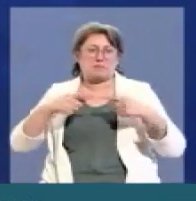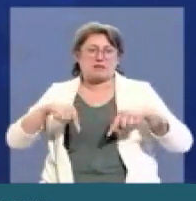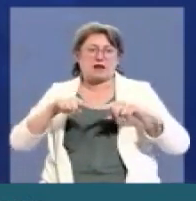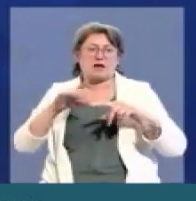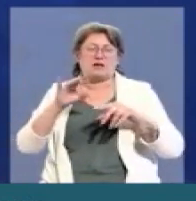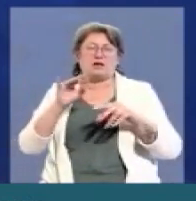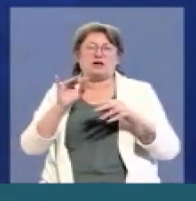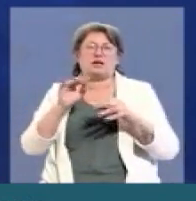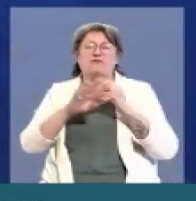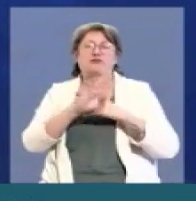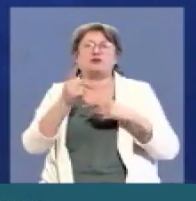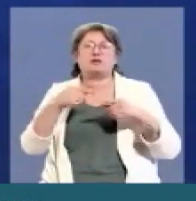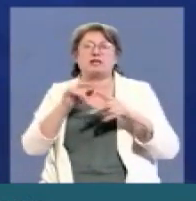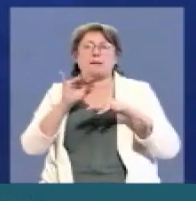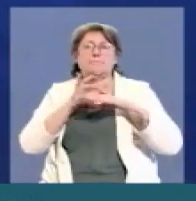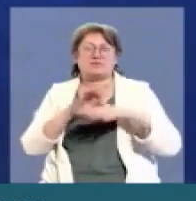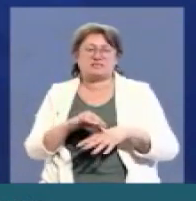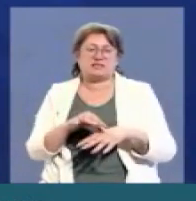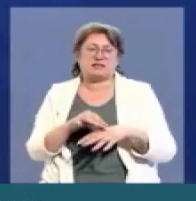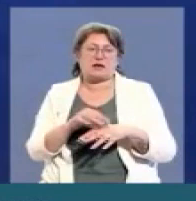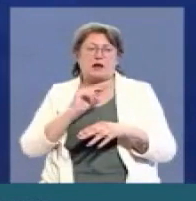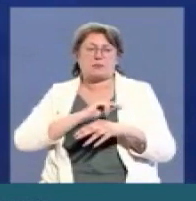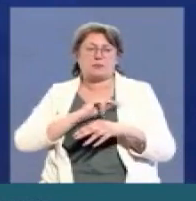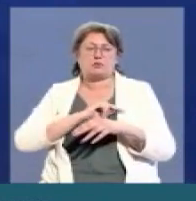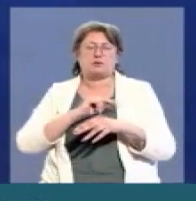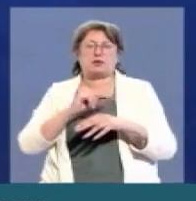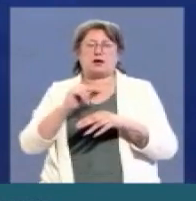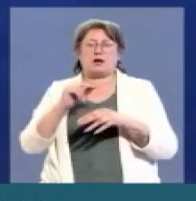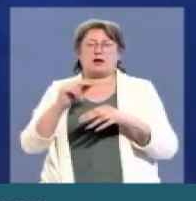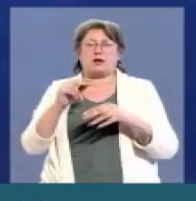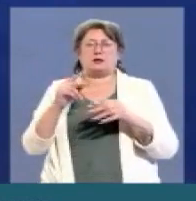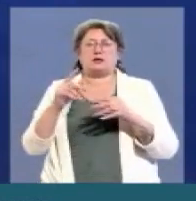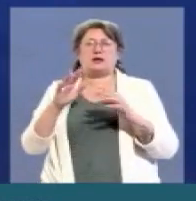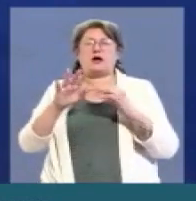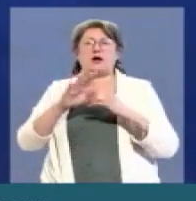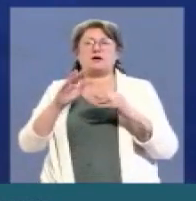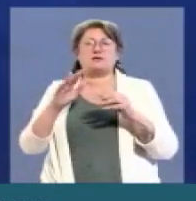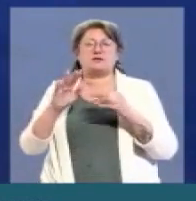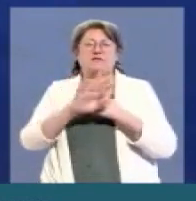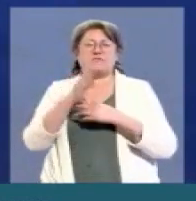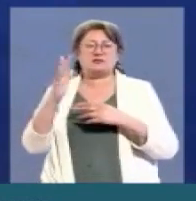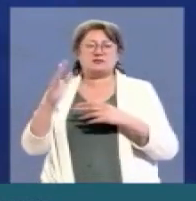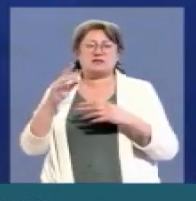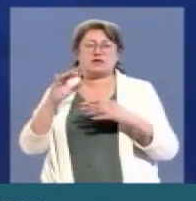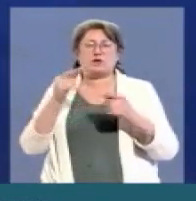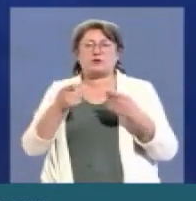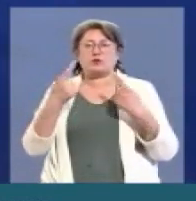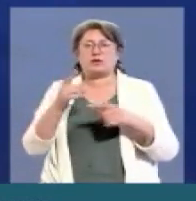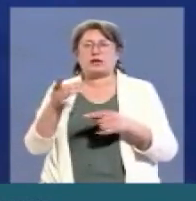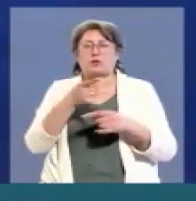подведомственных ими учреждений лесного хозяйства для проведения работ по отводу и таксации лесосек, а также в управление других